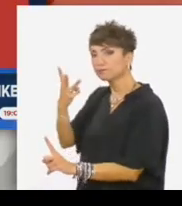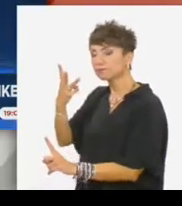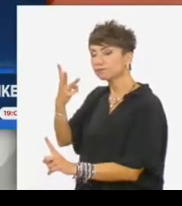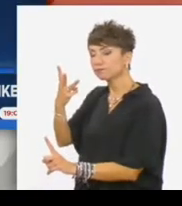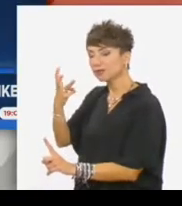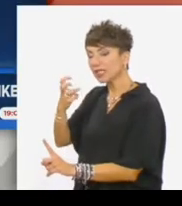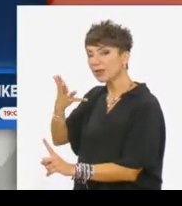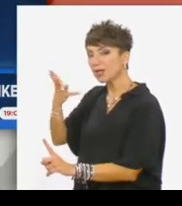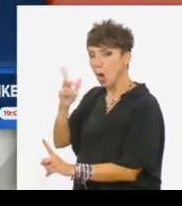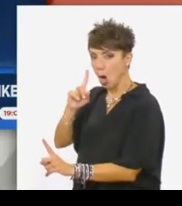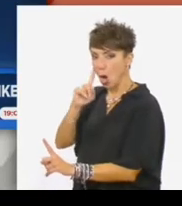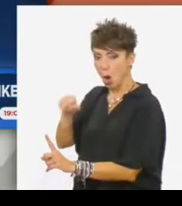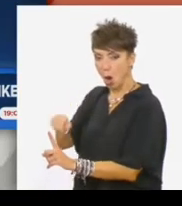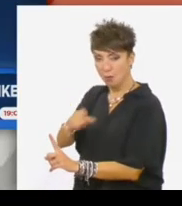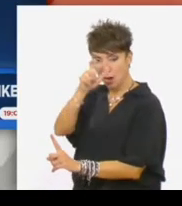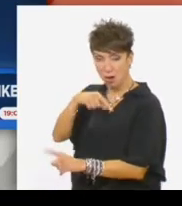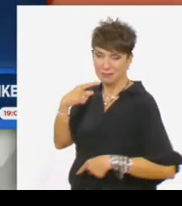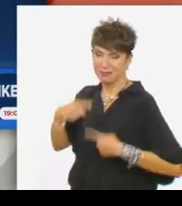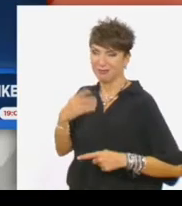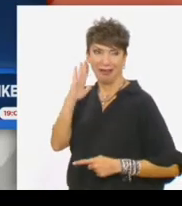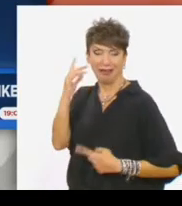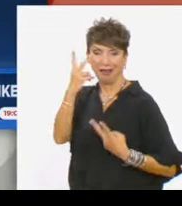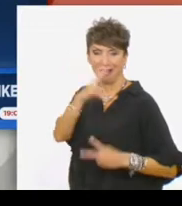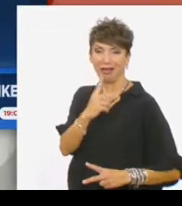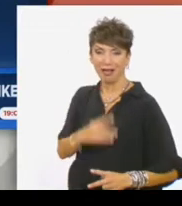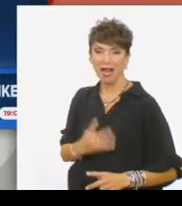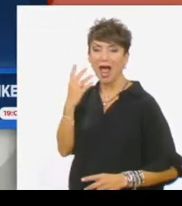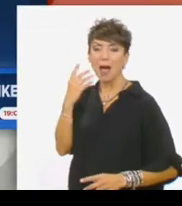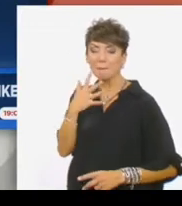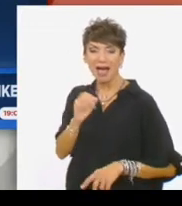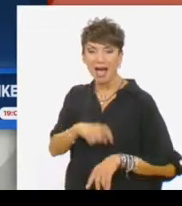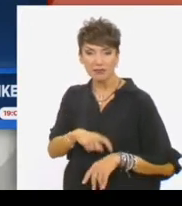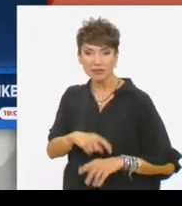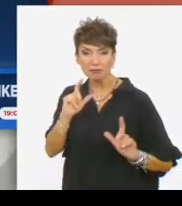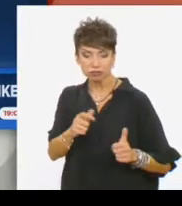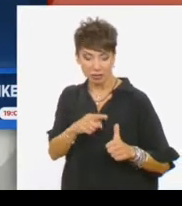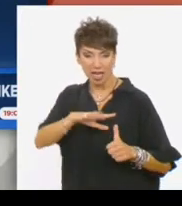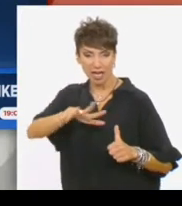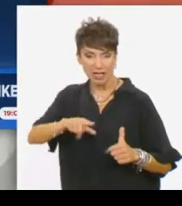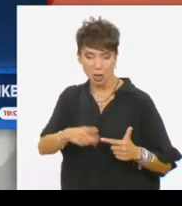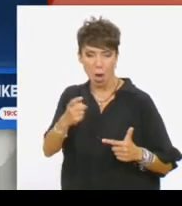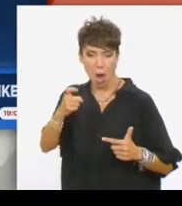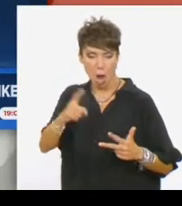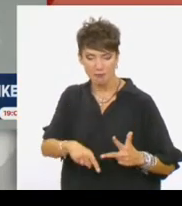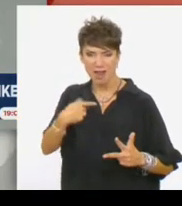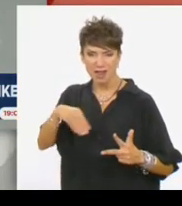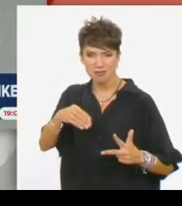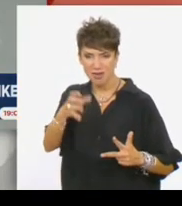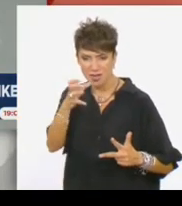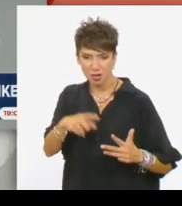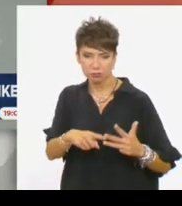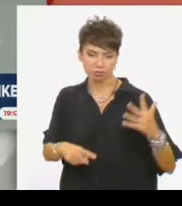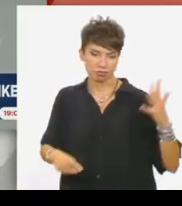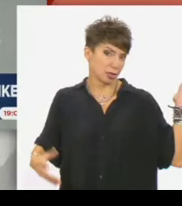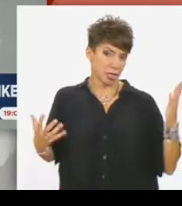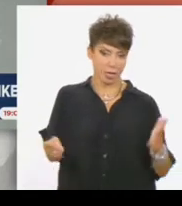είναι σεσημασμένος και σε βάρος του εκκρεμούσαν 4 εντάλματα σύλληψης για ληστείες, όπλα και ναρκωτικά. Τα